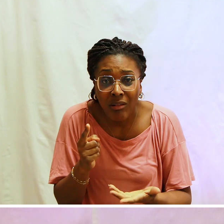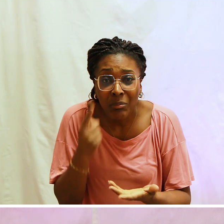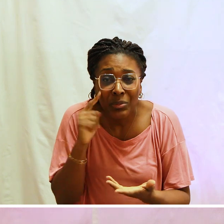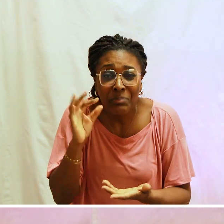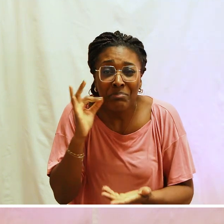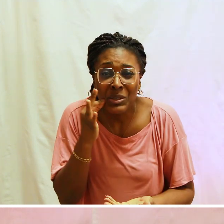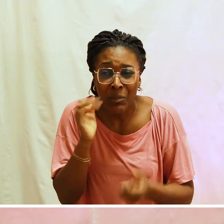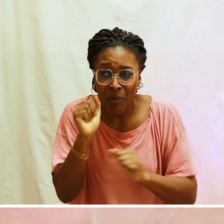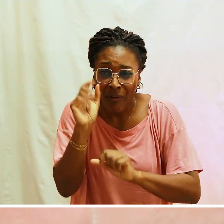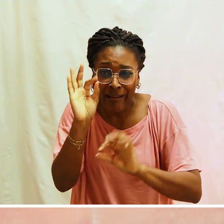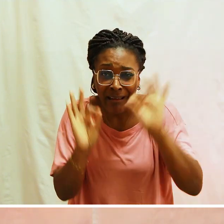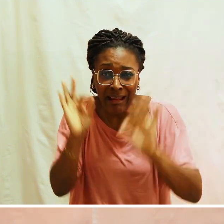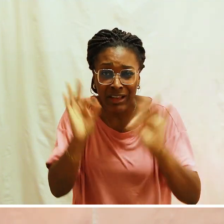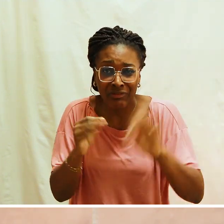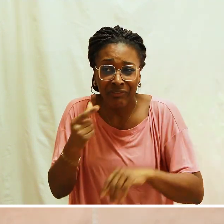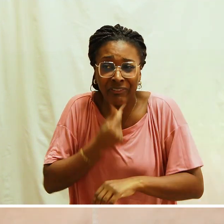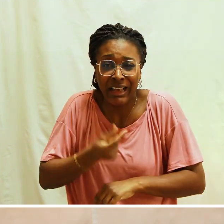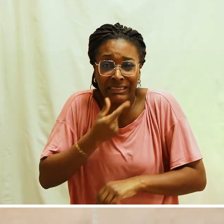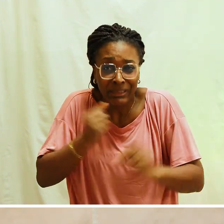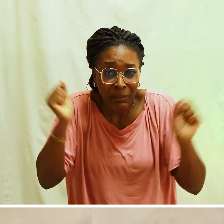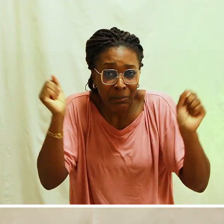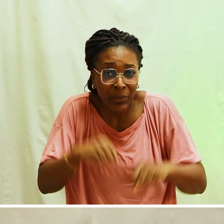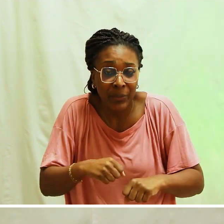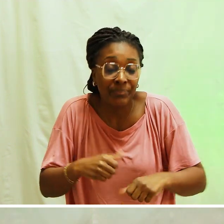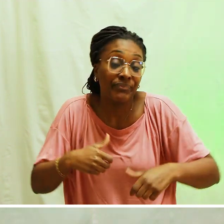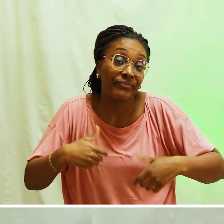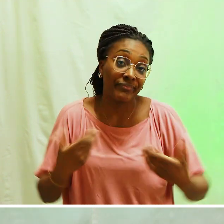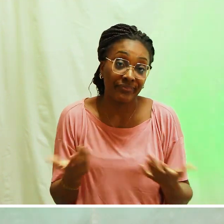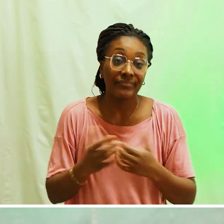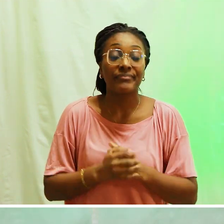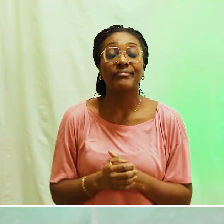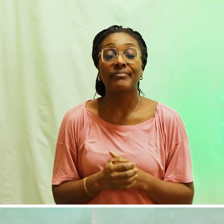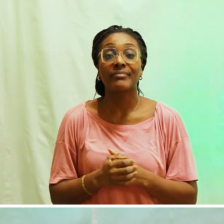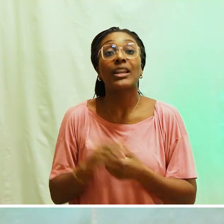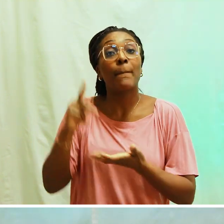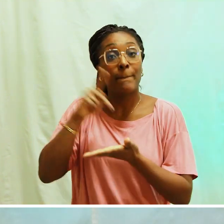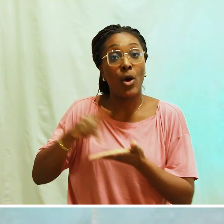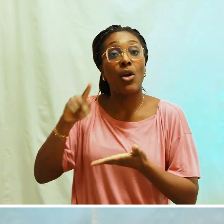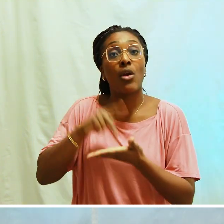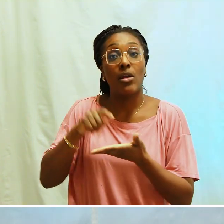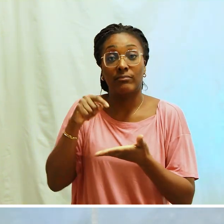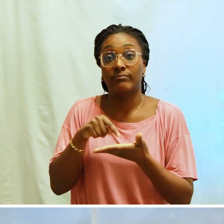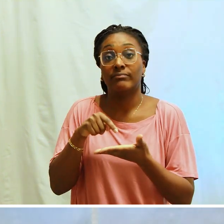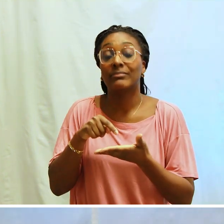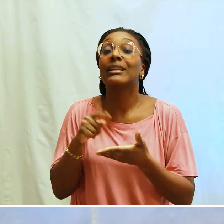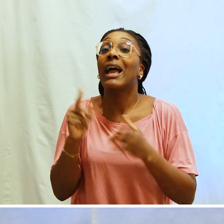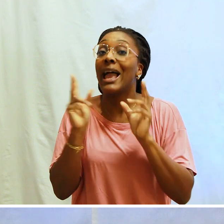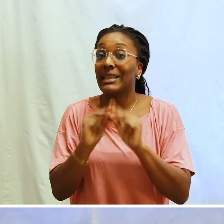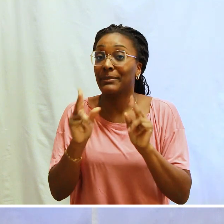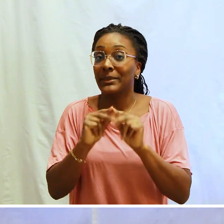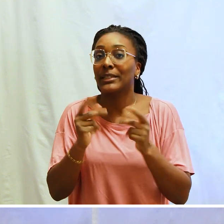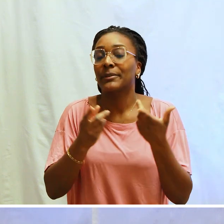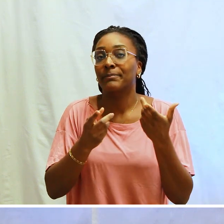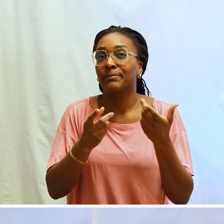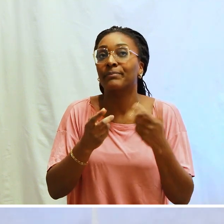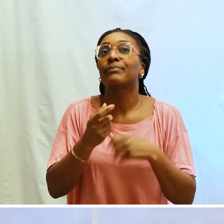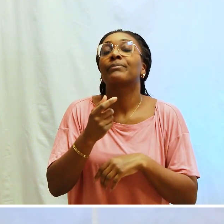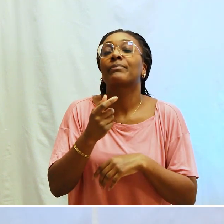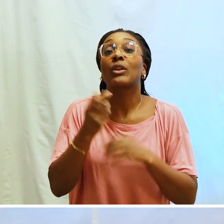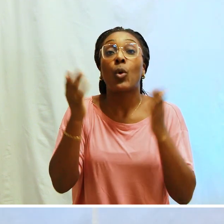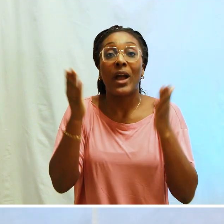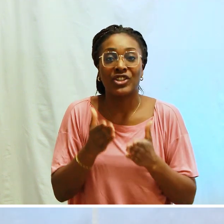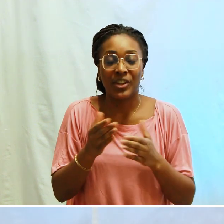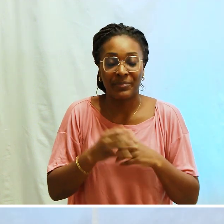être réglées facilement. Et c'est Paul qui va nous montrer d'où ça vient en fait. 1 Corinthiens 3, 2, 4.